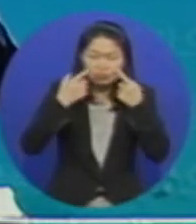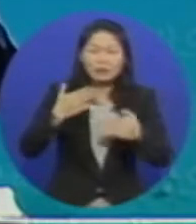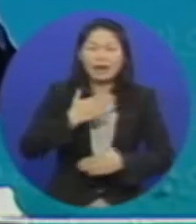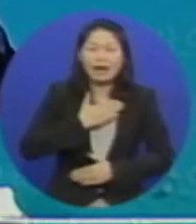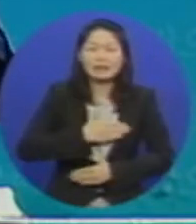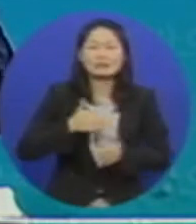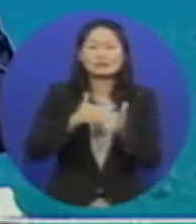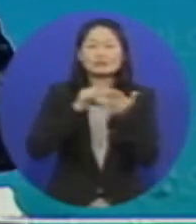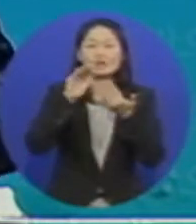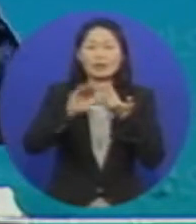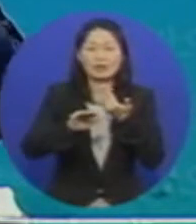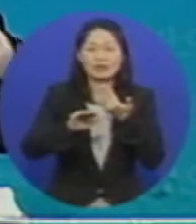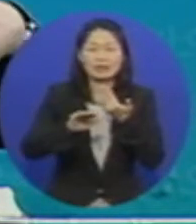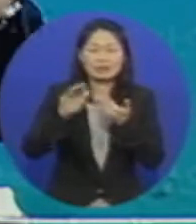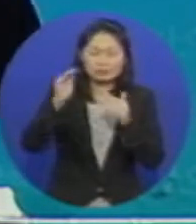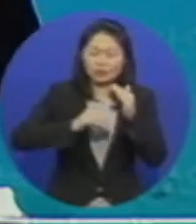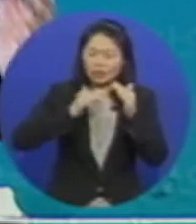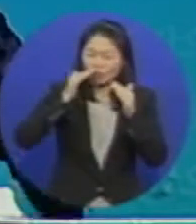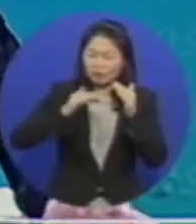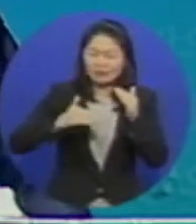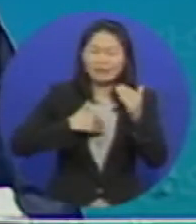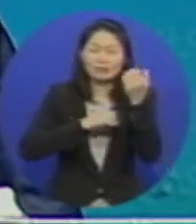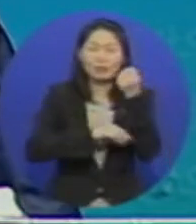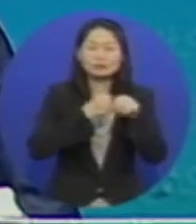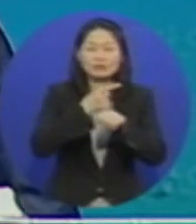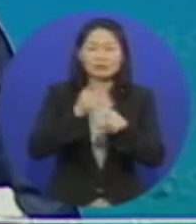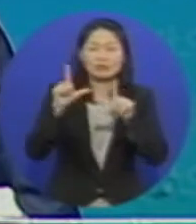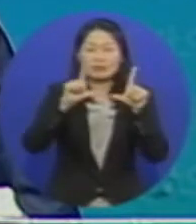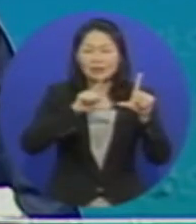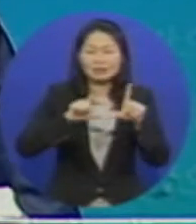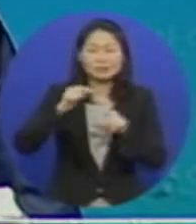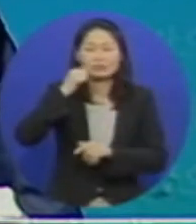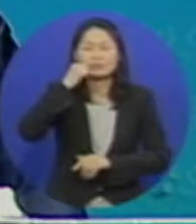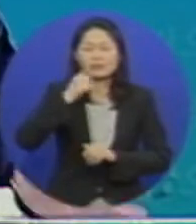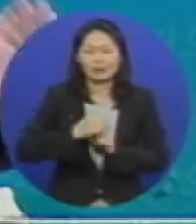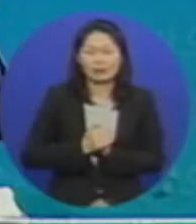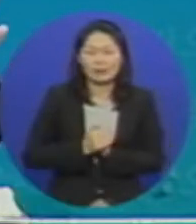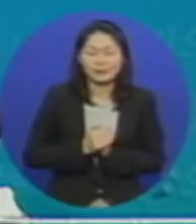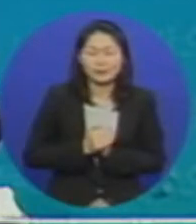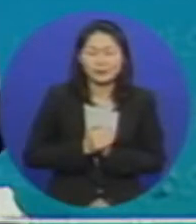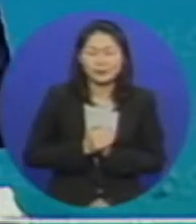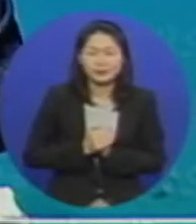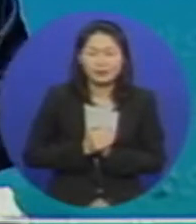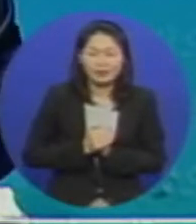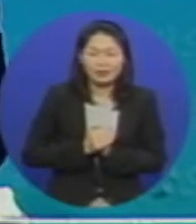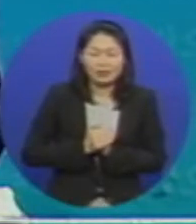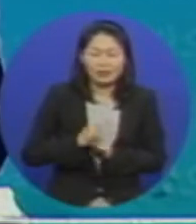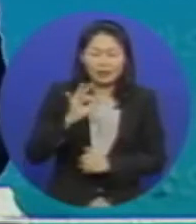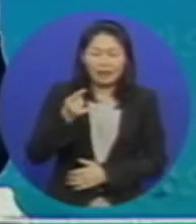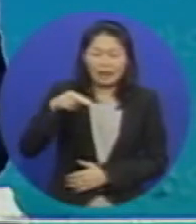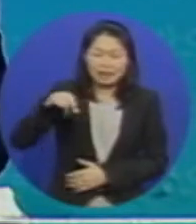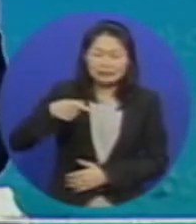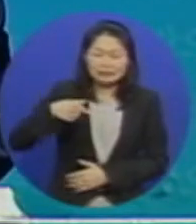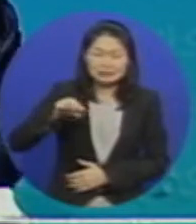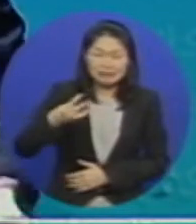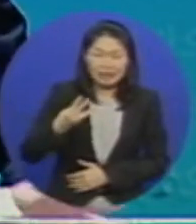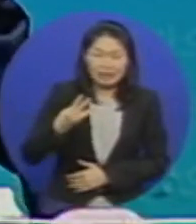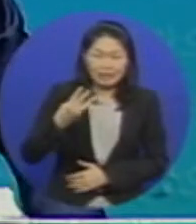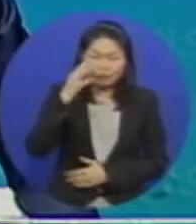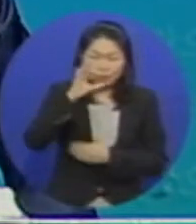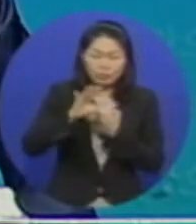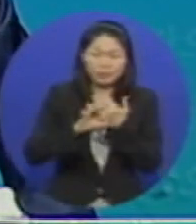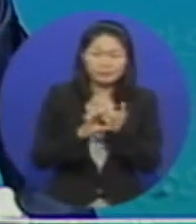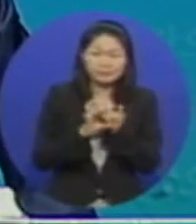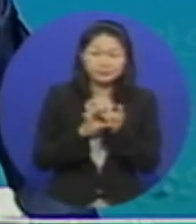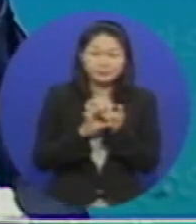다음에는 절대로 내 본성대로 못 살게 되는 겁니다 s 결 서 11장 19절 20절에